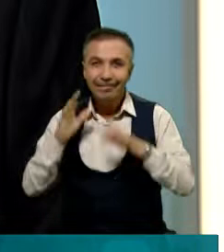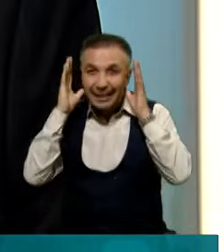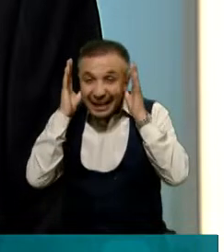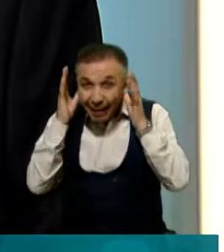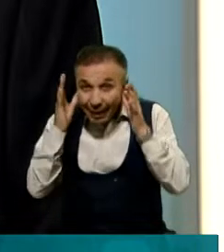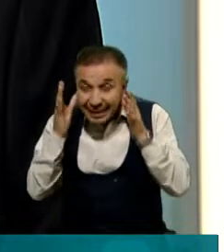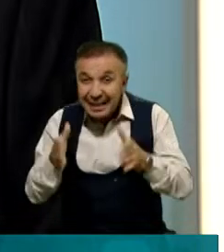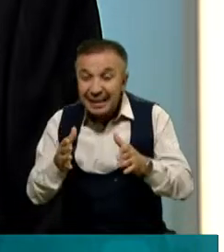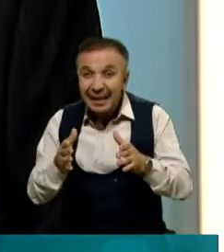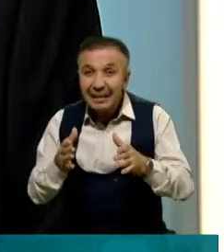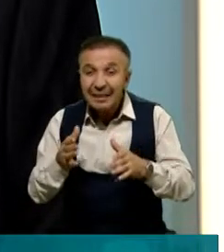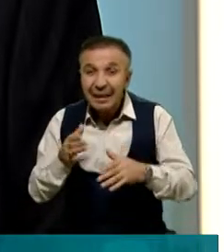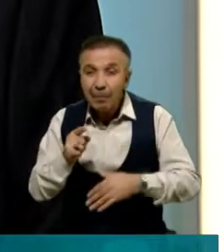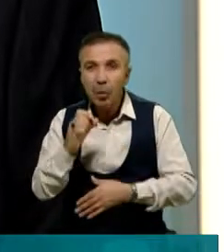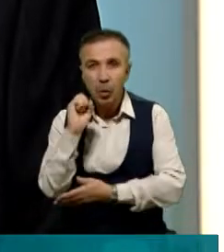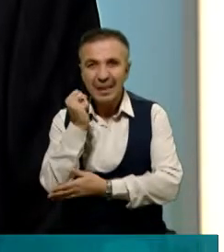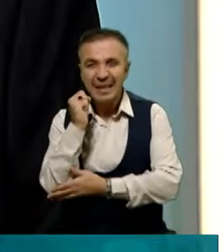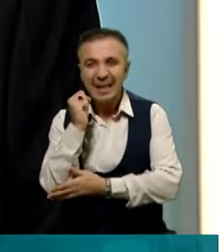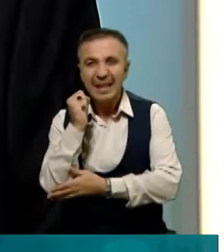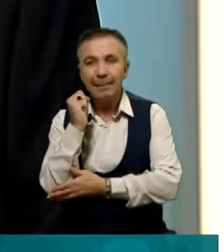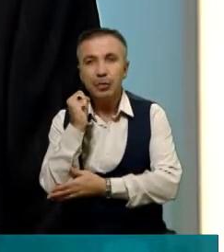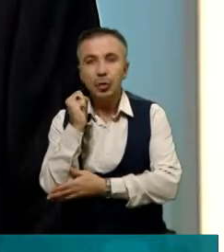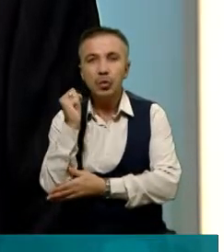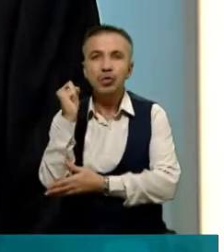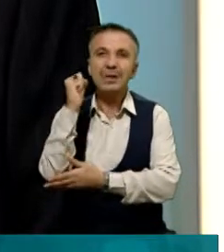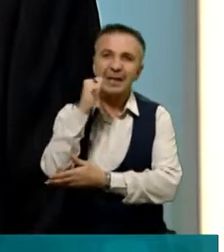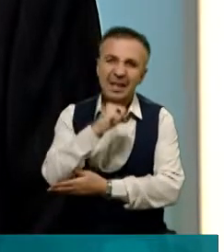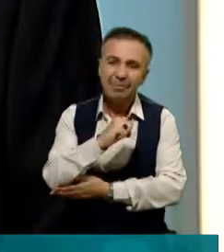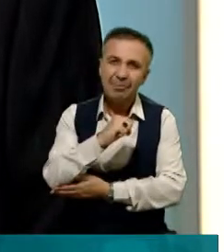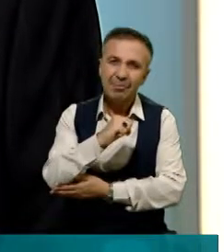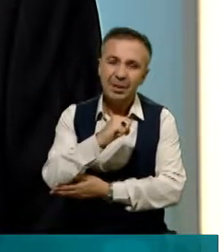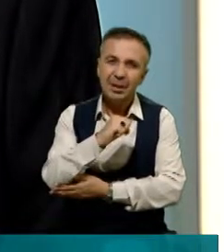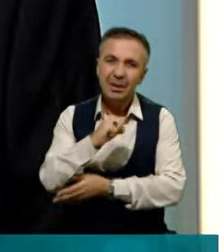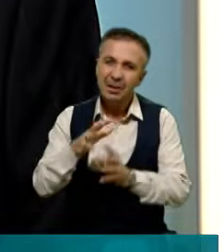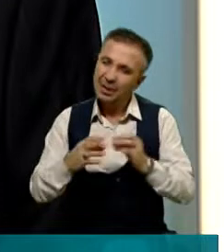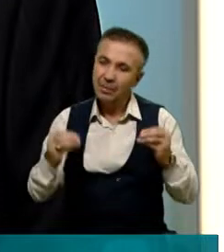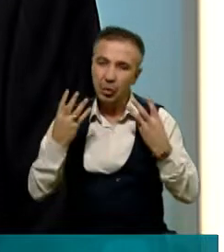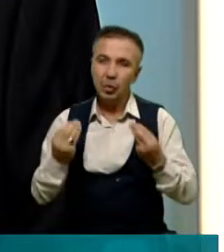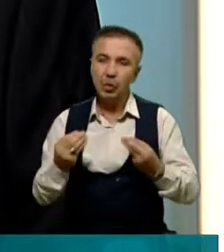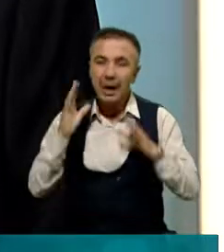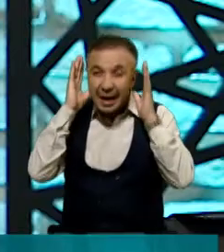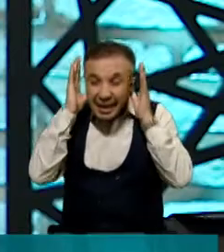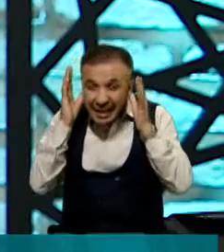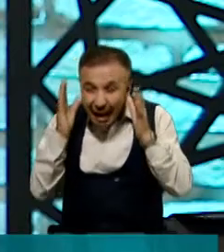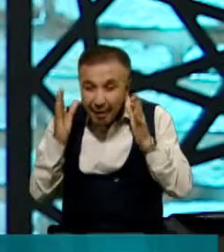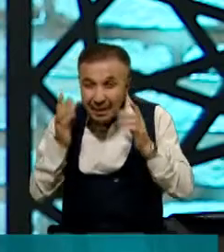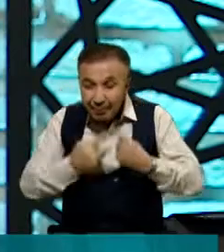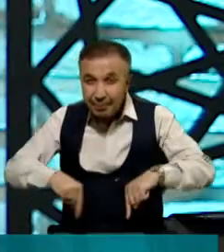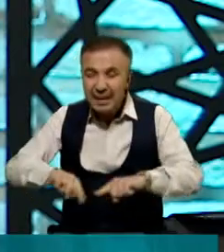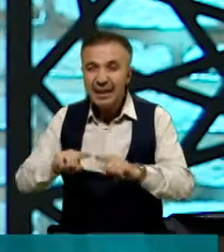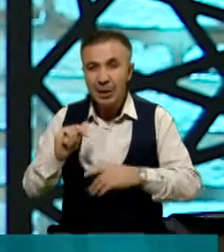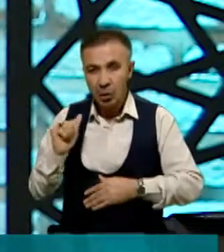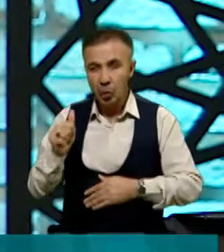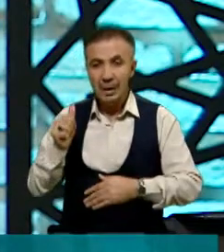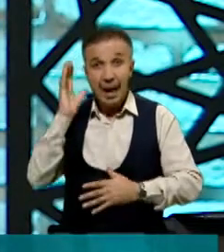kılarsa bu ana direği dikmiş olur burnun namaz Fizy günde beş defa Rabbimiz